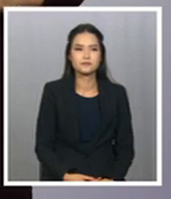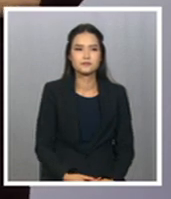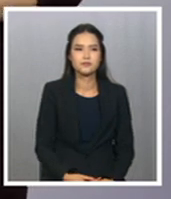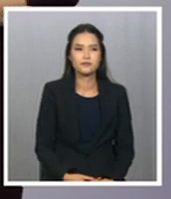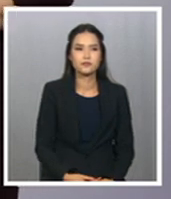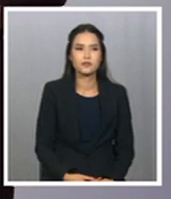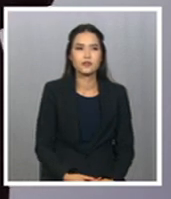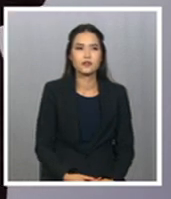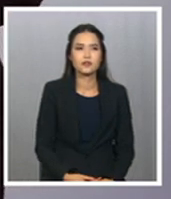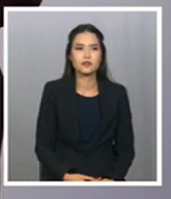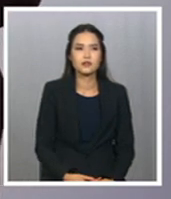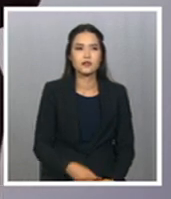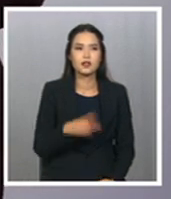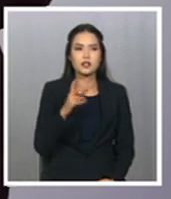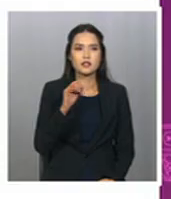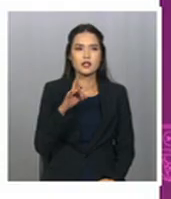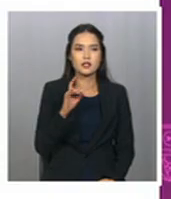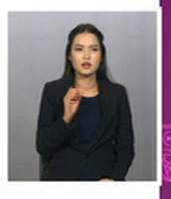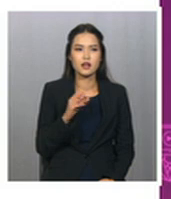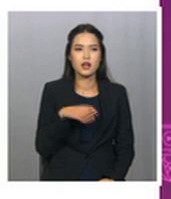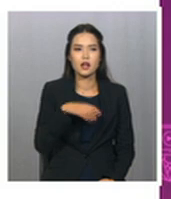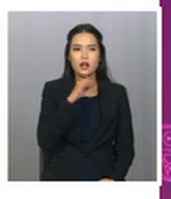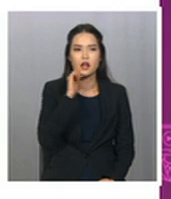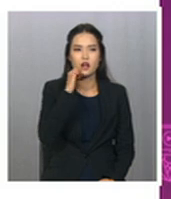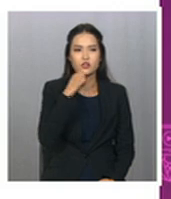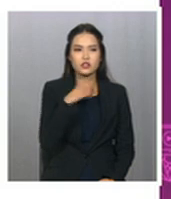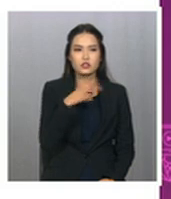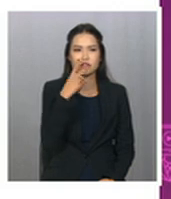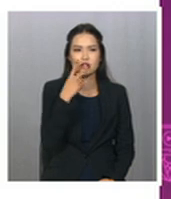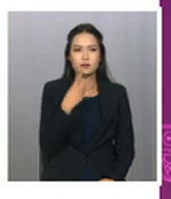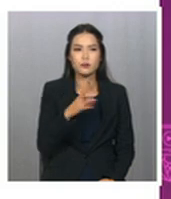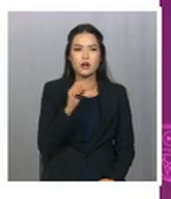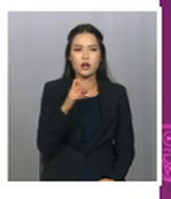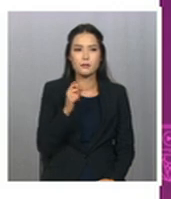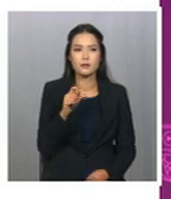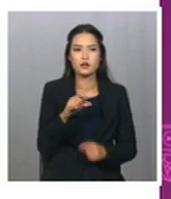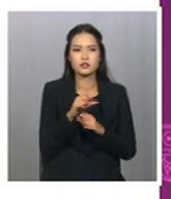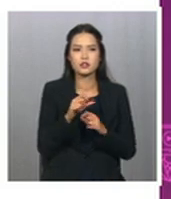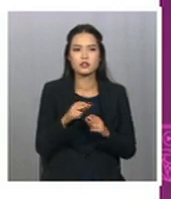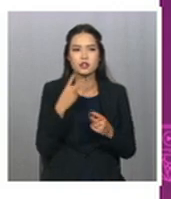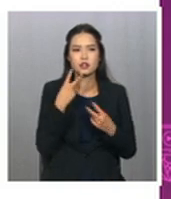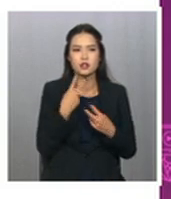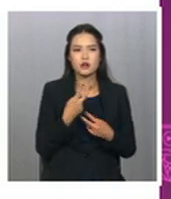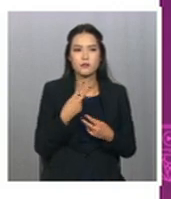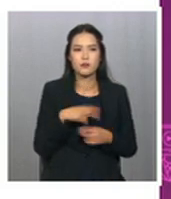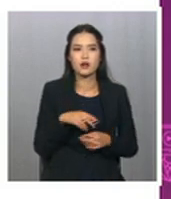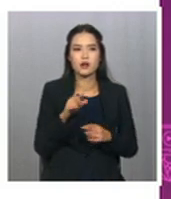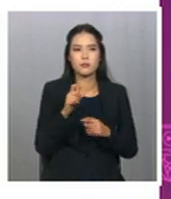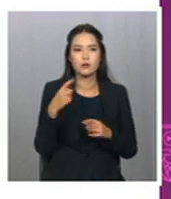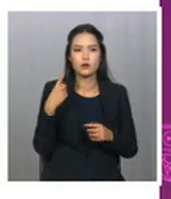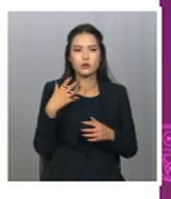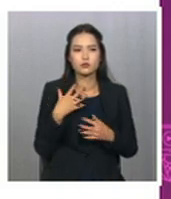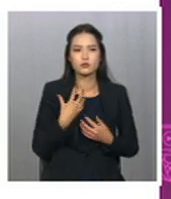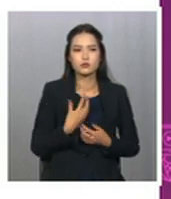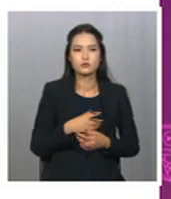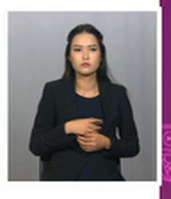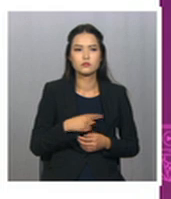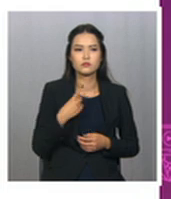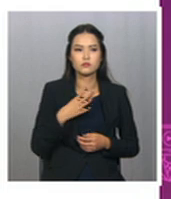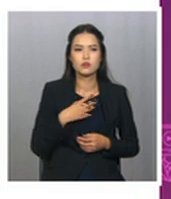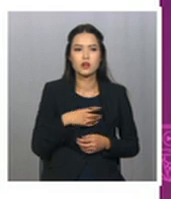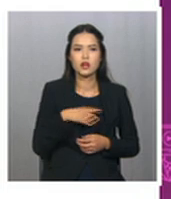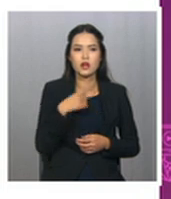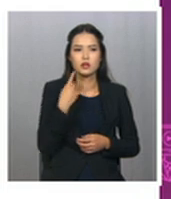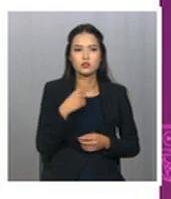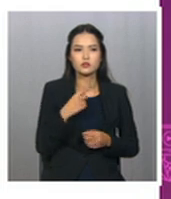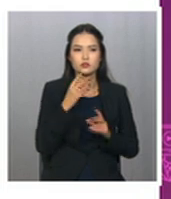Зере, әжесі іргеге қарап жатқан Абайдың сыртына қадалып отырып, қабағын түйіп, тамсанып қойды. Ернін